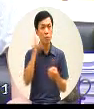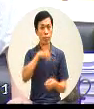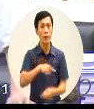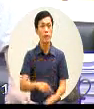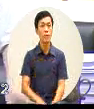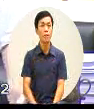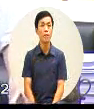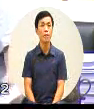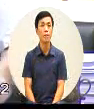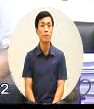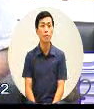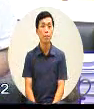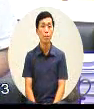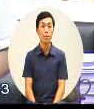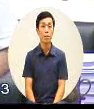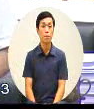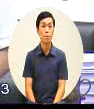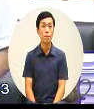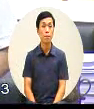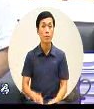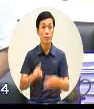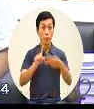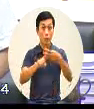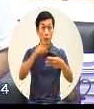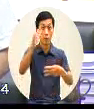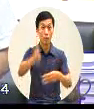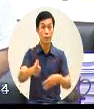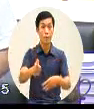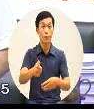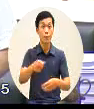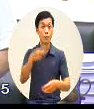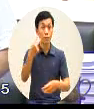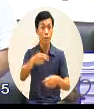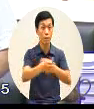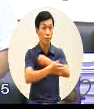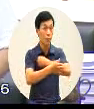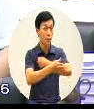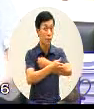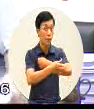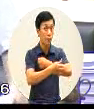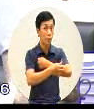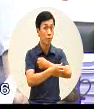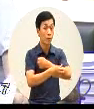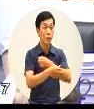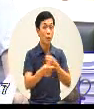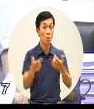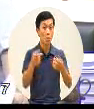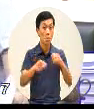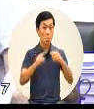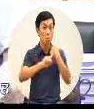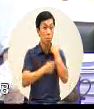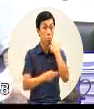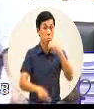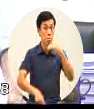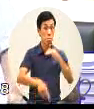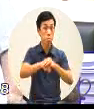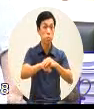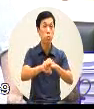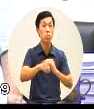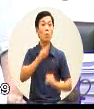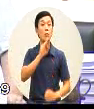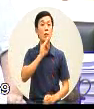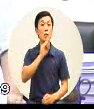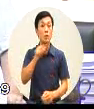吼，这个主管含这个员工都是违法嘛，尤其是这个主管